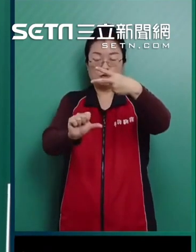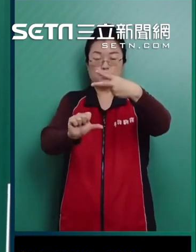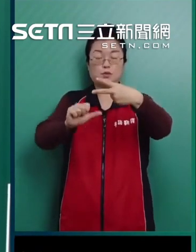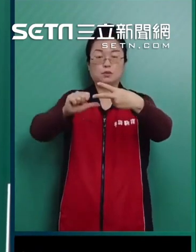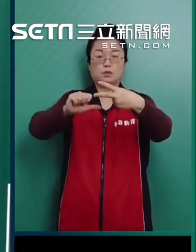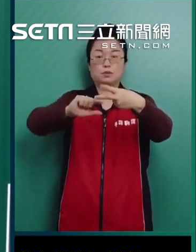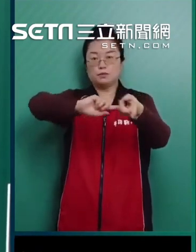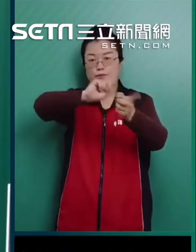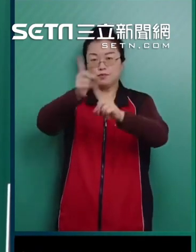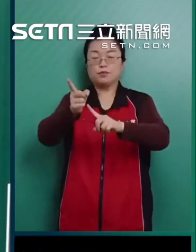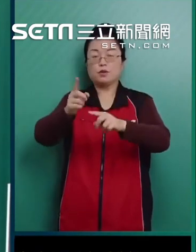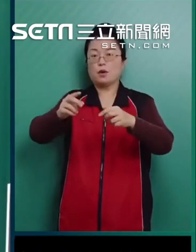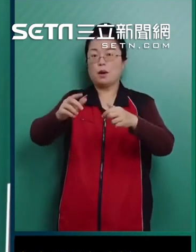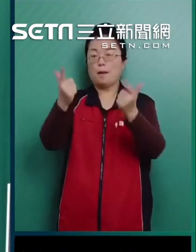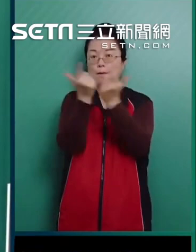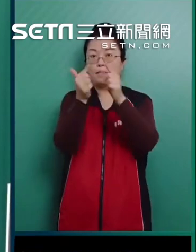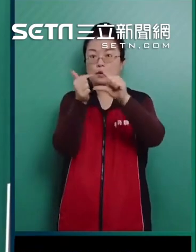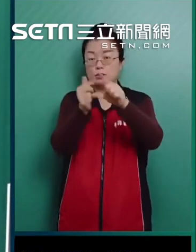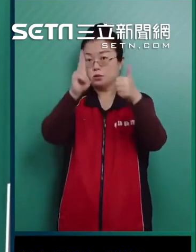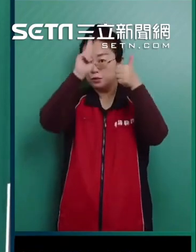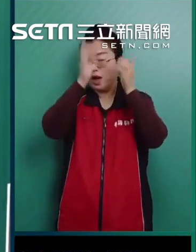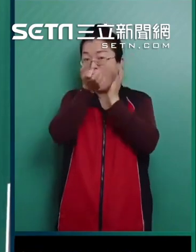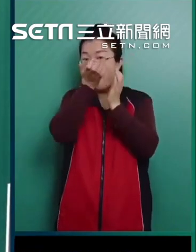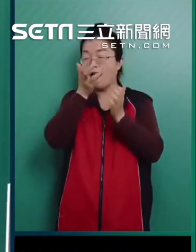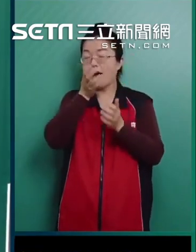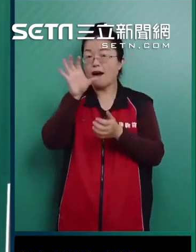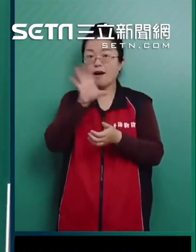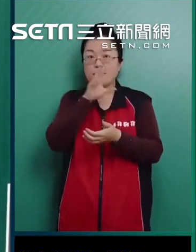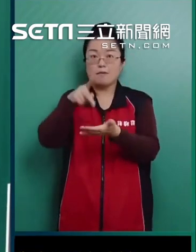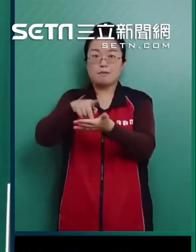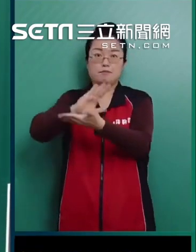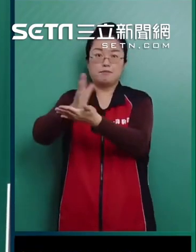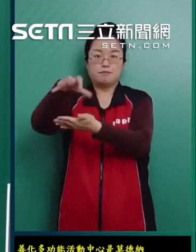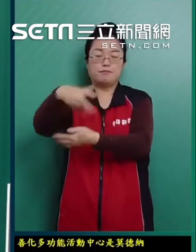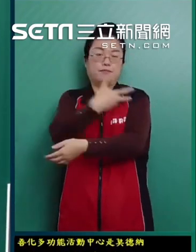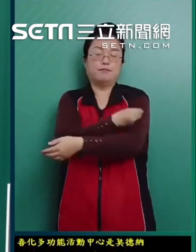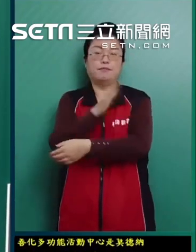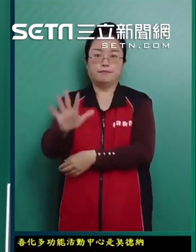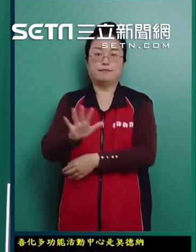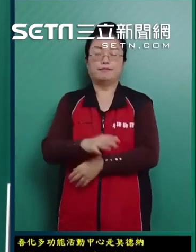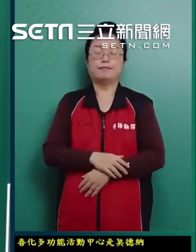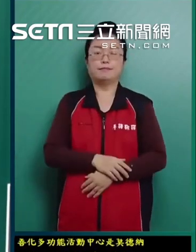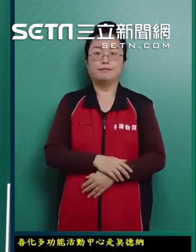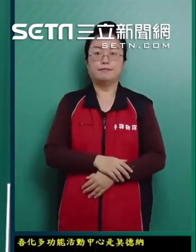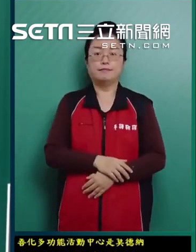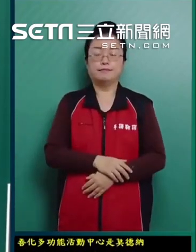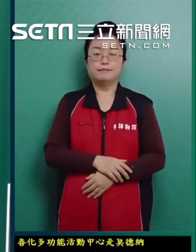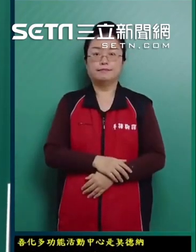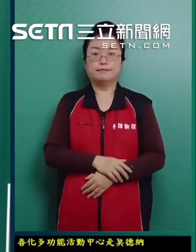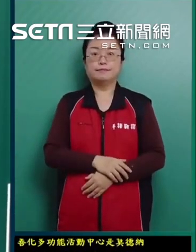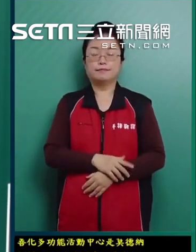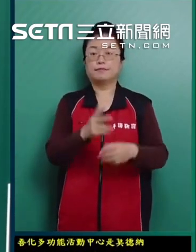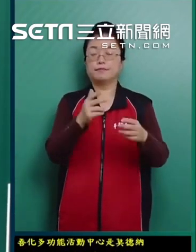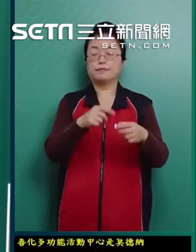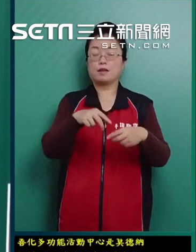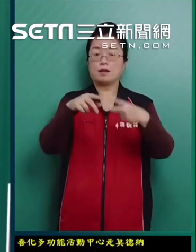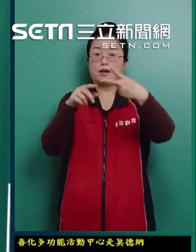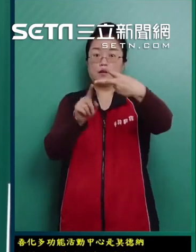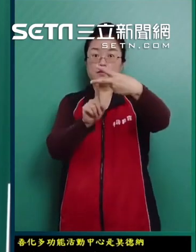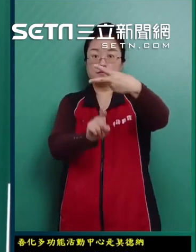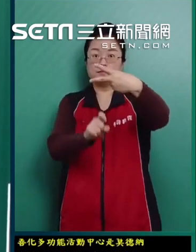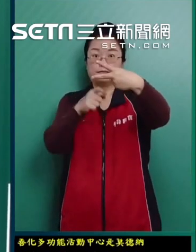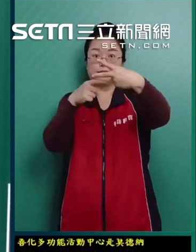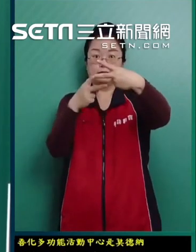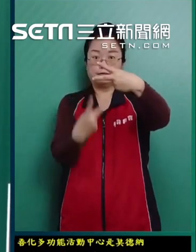音乐图书馆打高端疫苗。另外，我们跟对西北地方，我们在2月12号礼拜